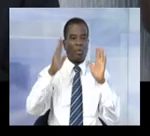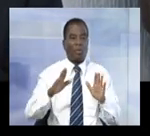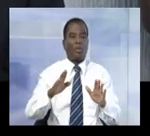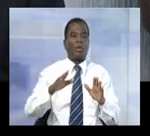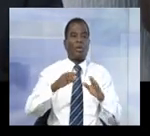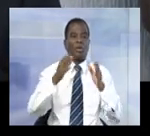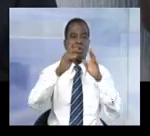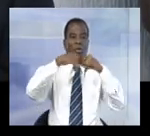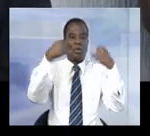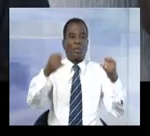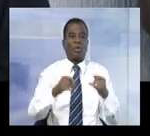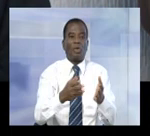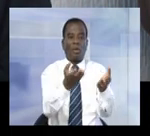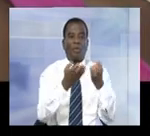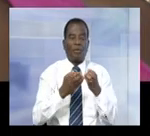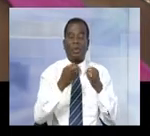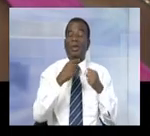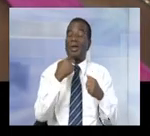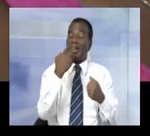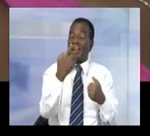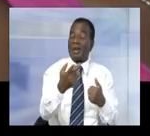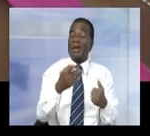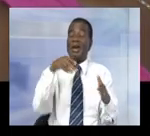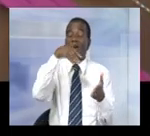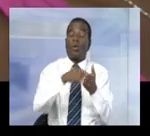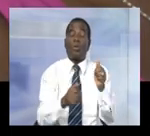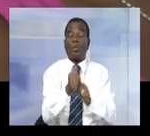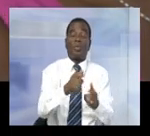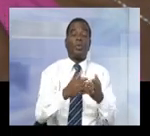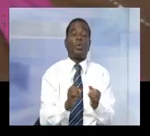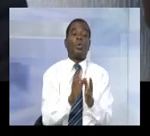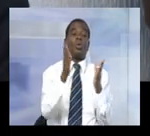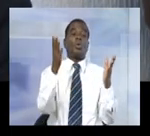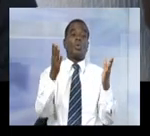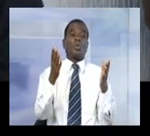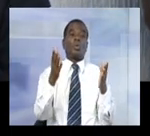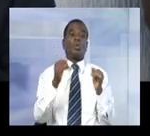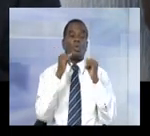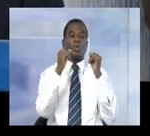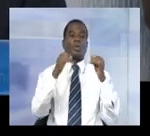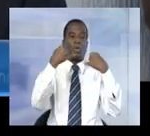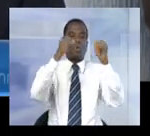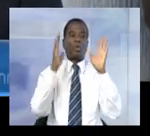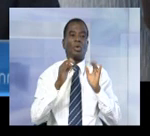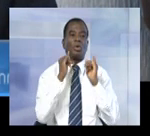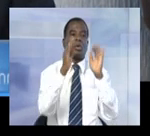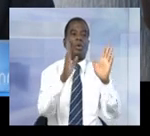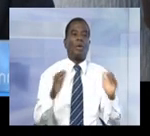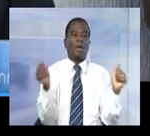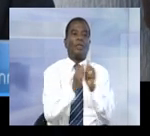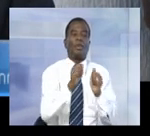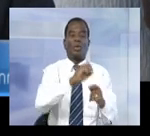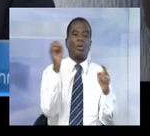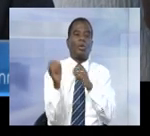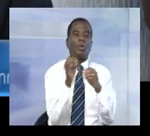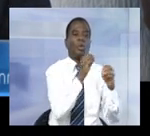secteur de la presse espèrent l'année 2015 encore plus fructueuse. Les journalistes ivoiriens, à travers leurs